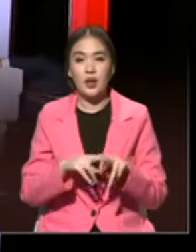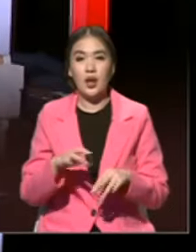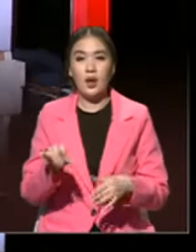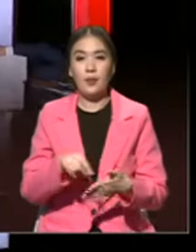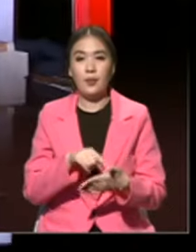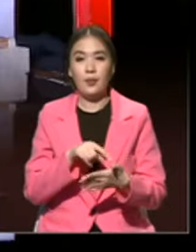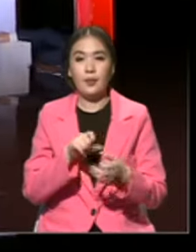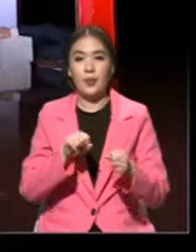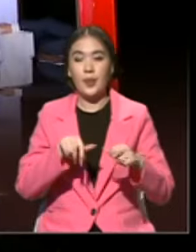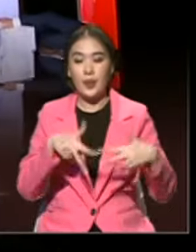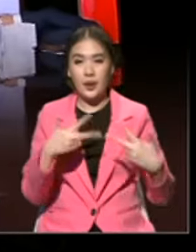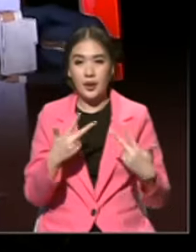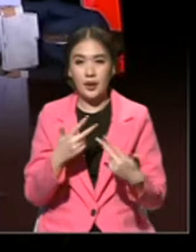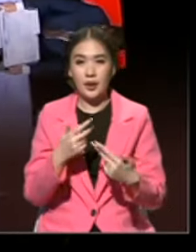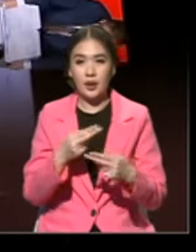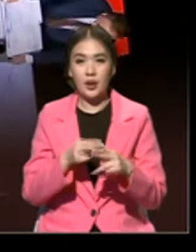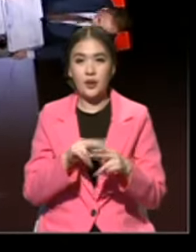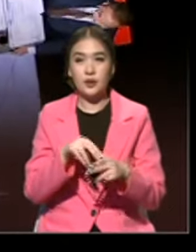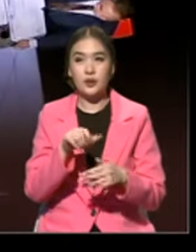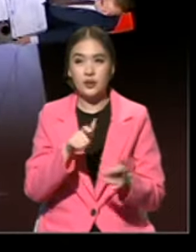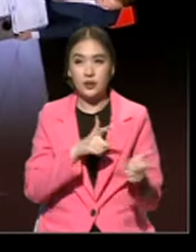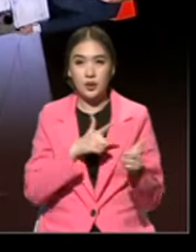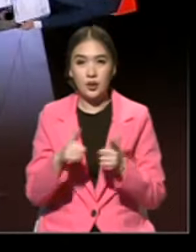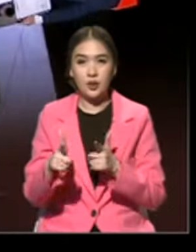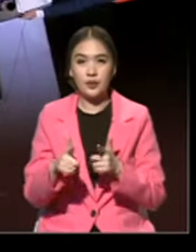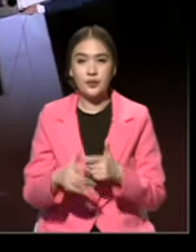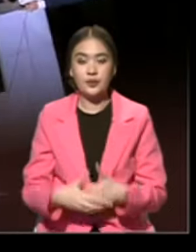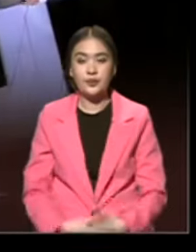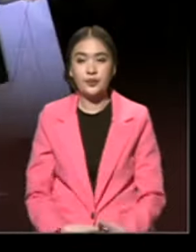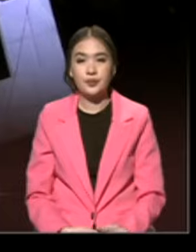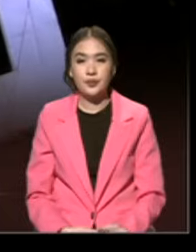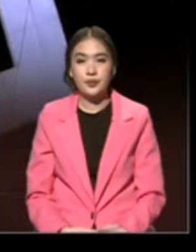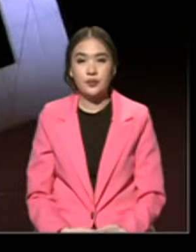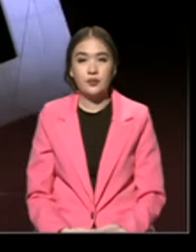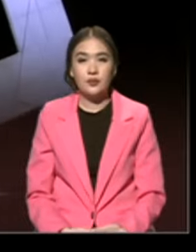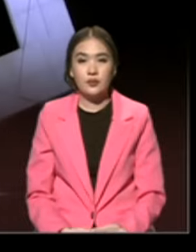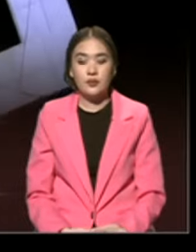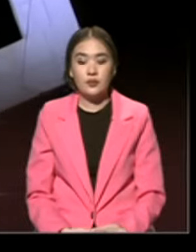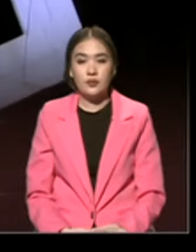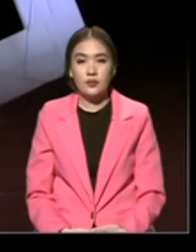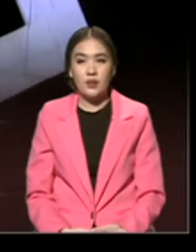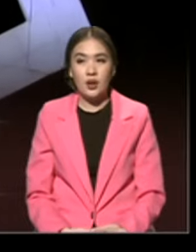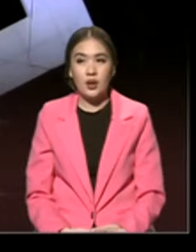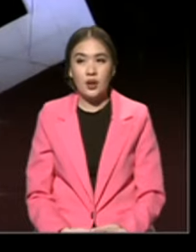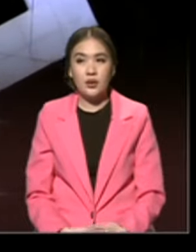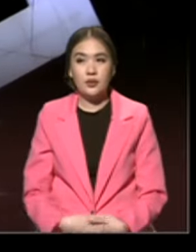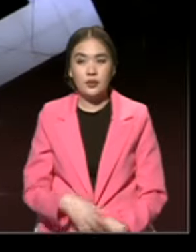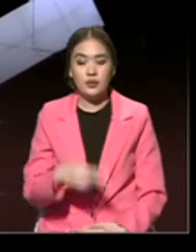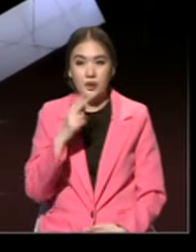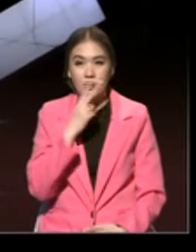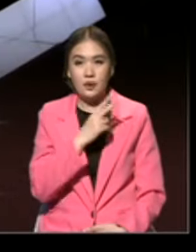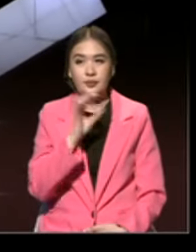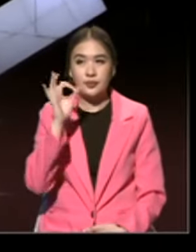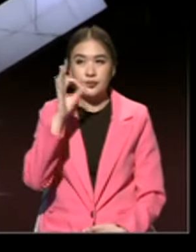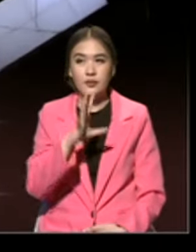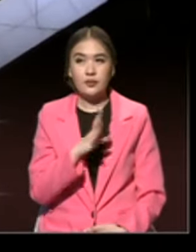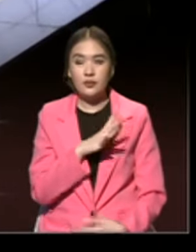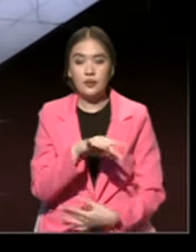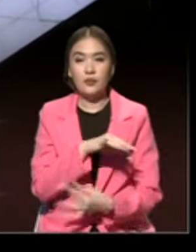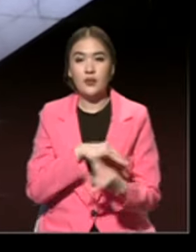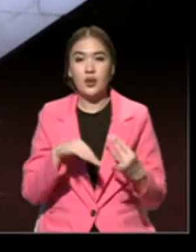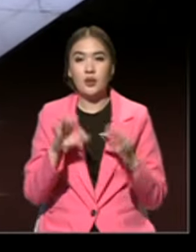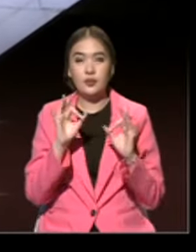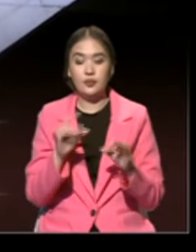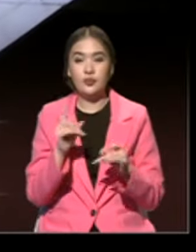дайын ба екен? Қосыңыздаршы. Манат Мырза жаңа бір бұл жерде Мұрат аға сіз жақсы сұрақ көтердіңіз ғой,